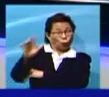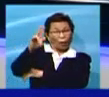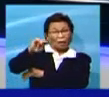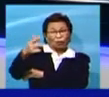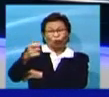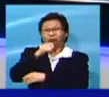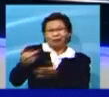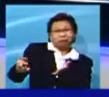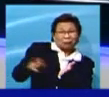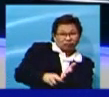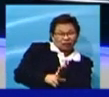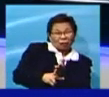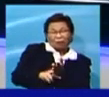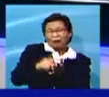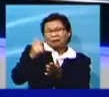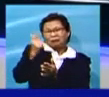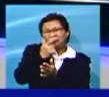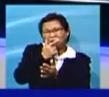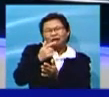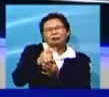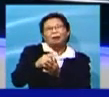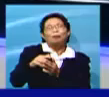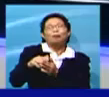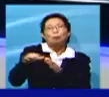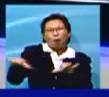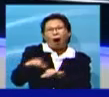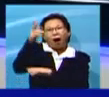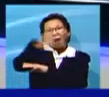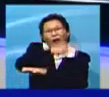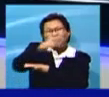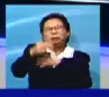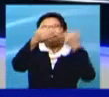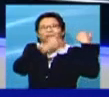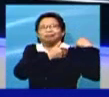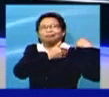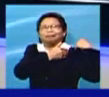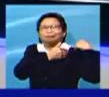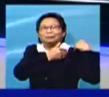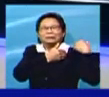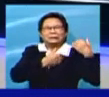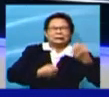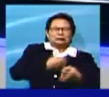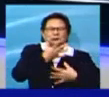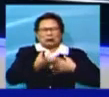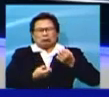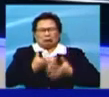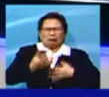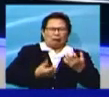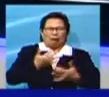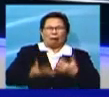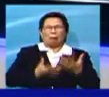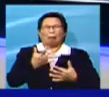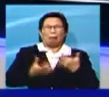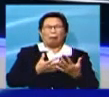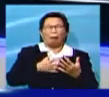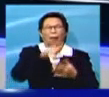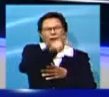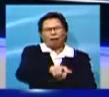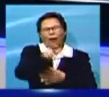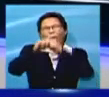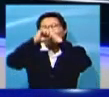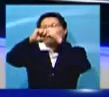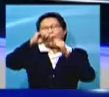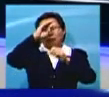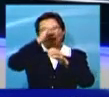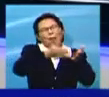tidak berdaftar dan didakwa bergerak secara haram memainkan peranan utama mengapi-apikan penduduk orang asli supaya membuat